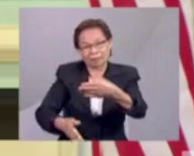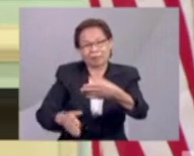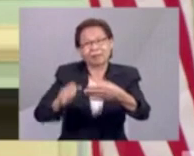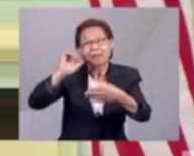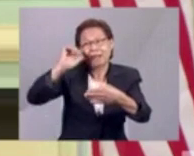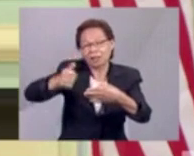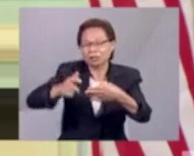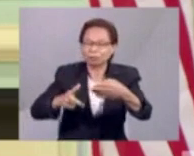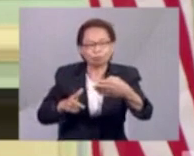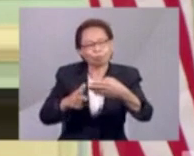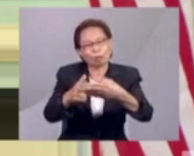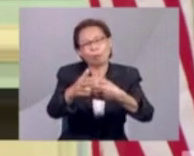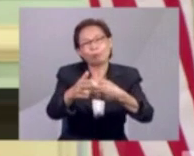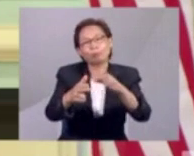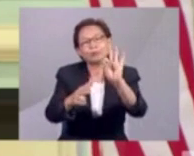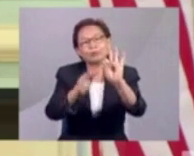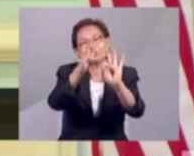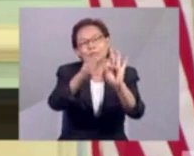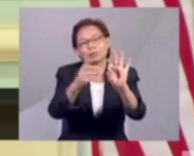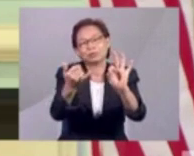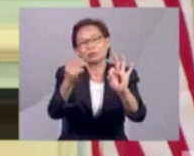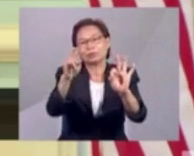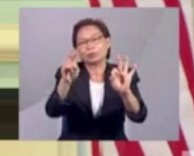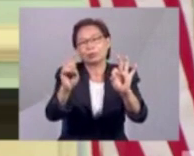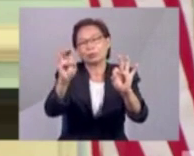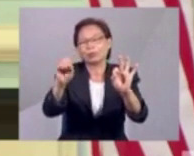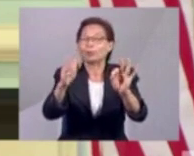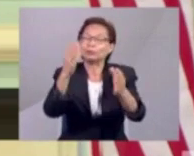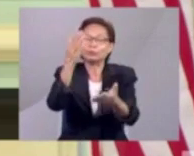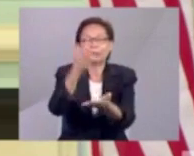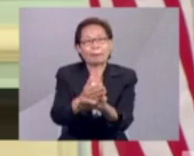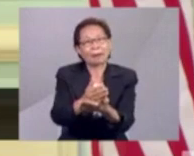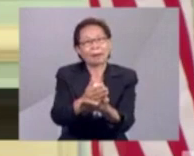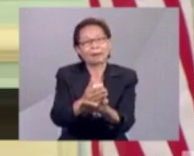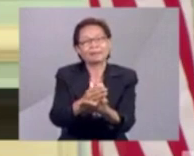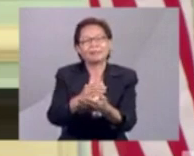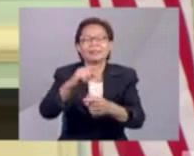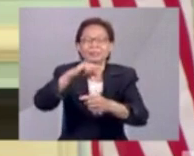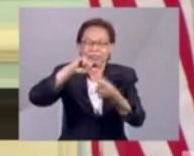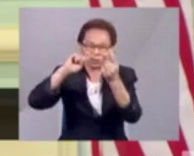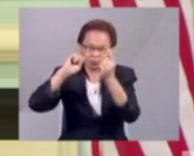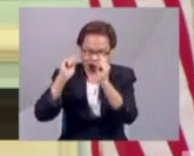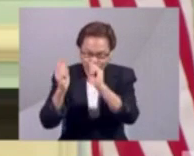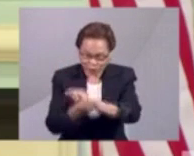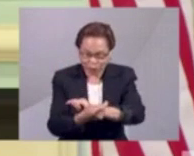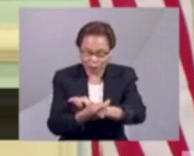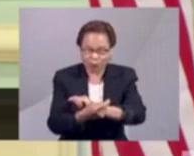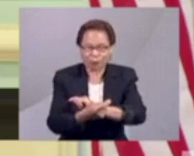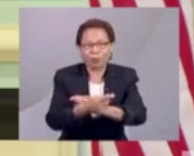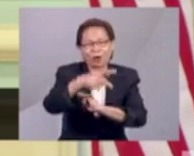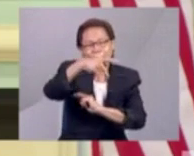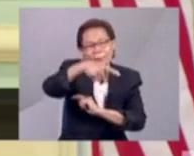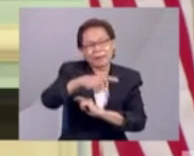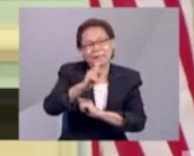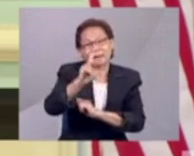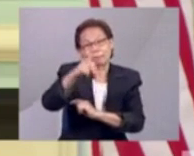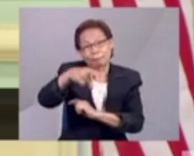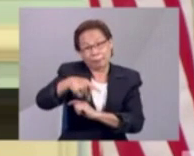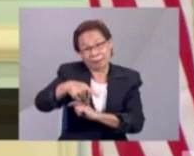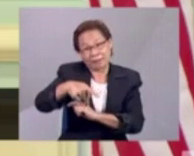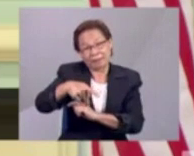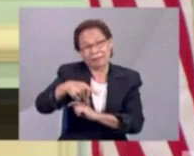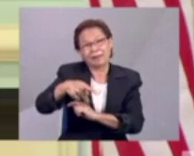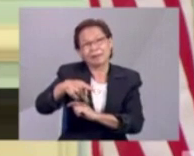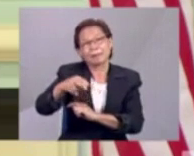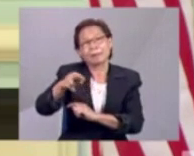besok pada 9 Jun 2020 digantikan dengan Perintah Kawalan Pergerakan